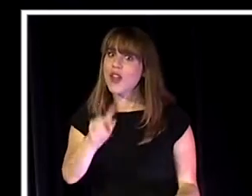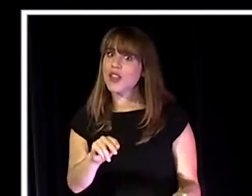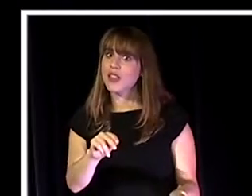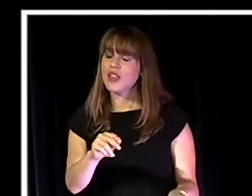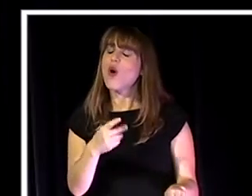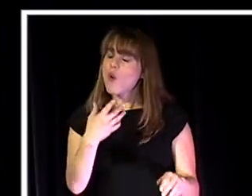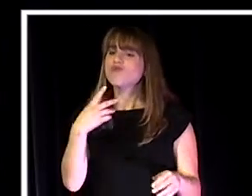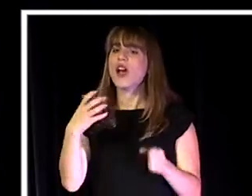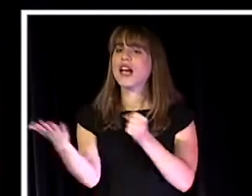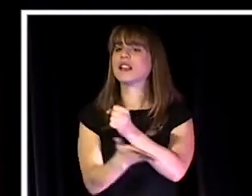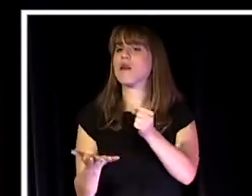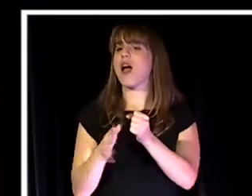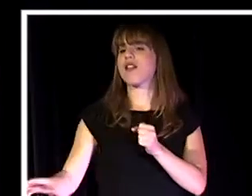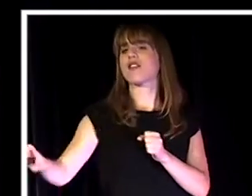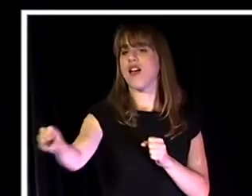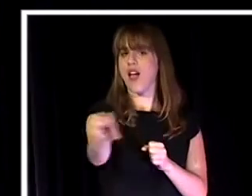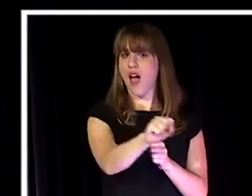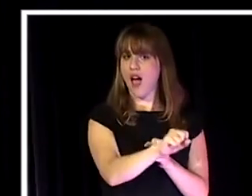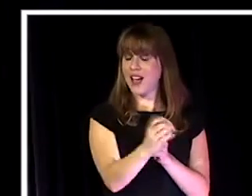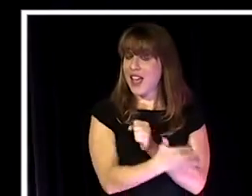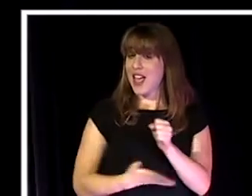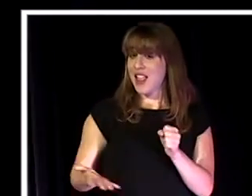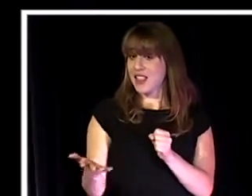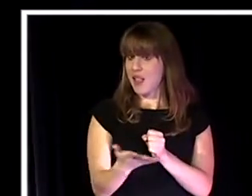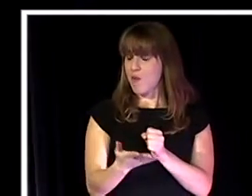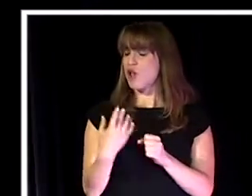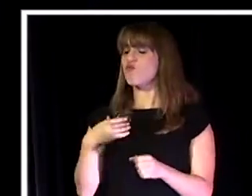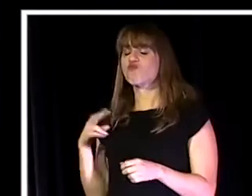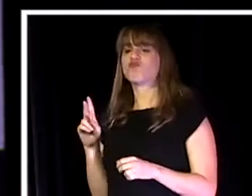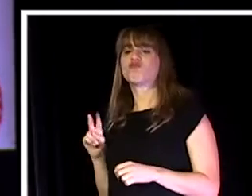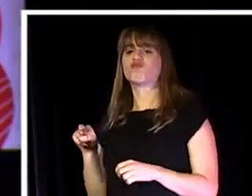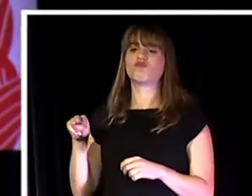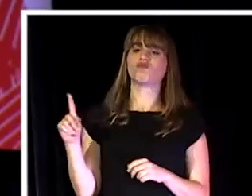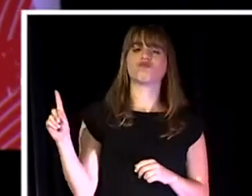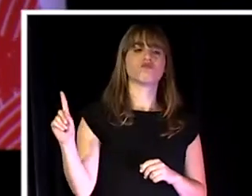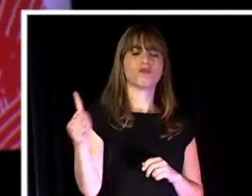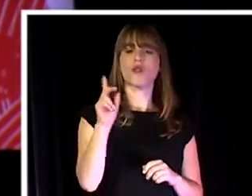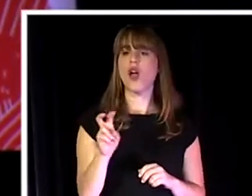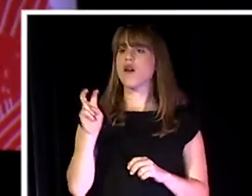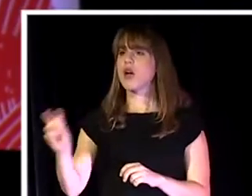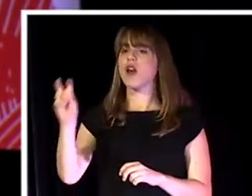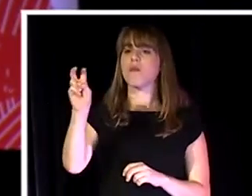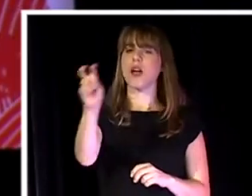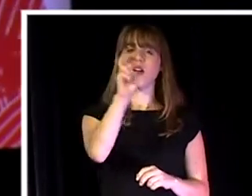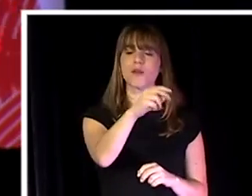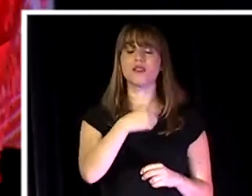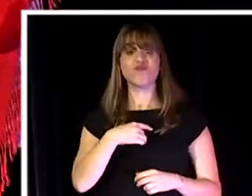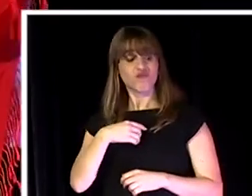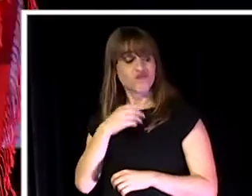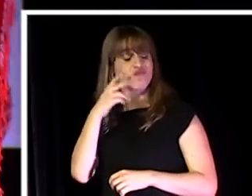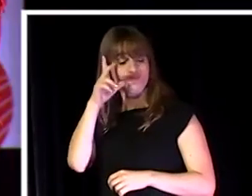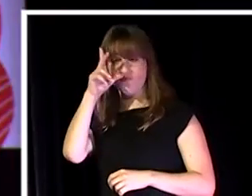προύχοντα. Και σαν προύχοντας πήγαινε από εδώ, από εκεί, σε όλα τα μέρη και θαύμαζε